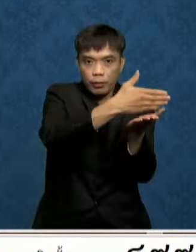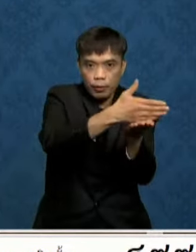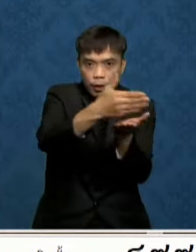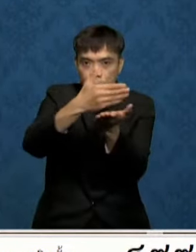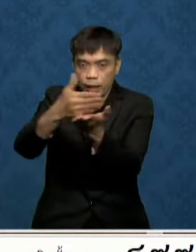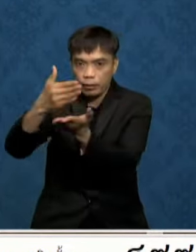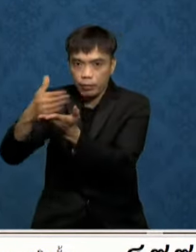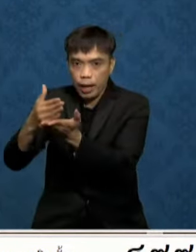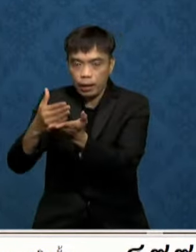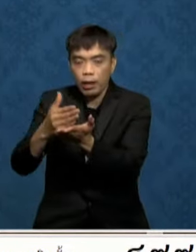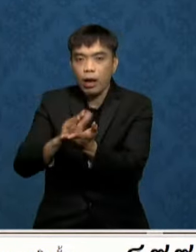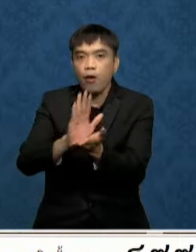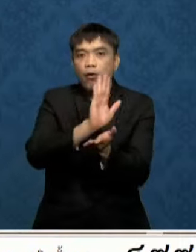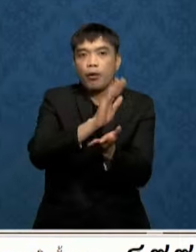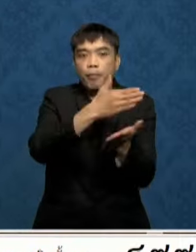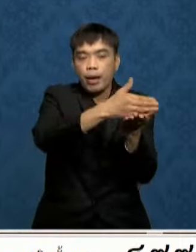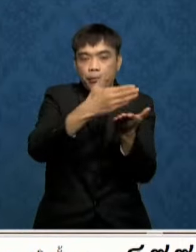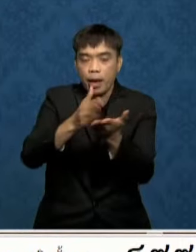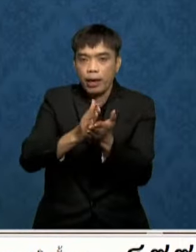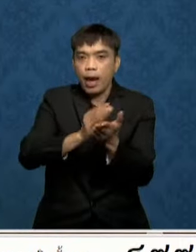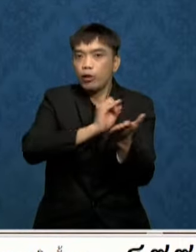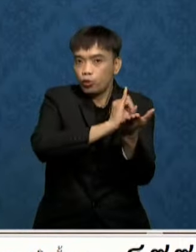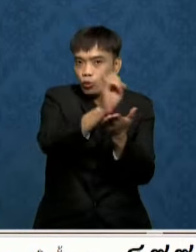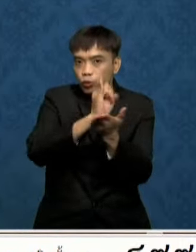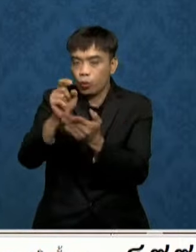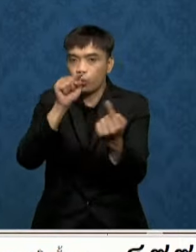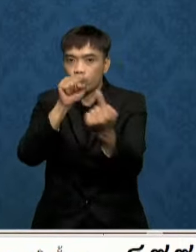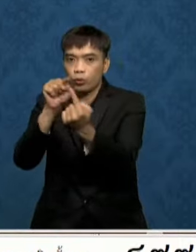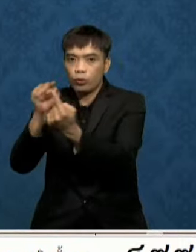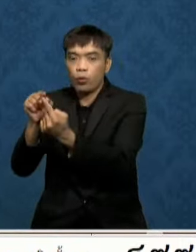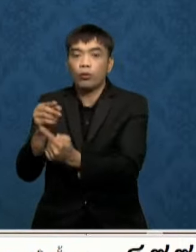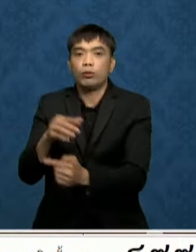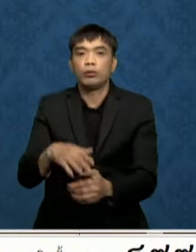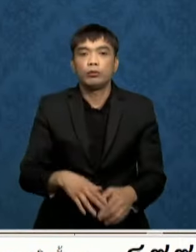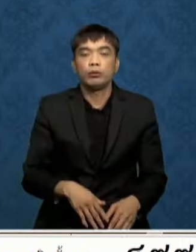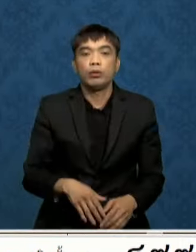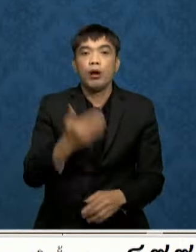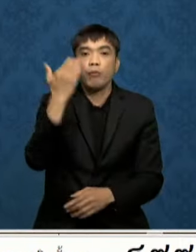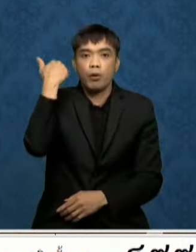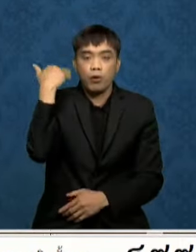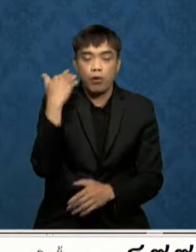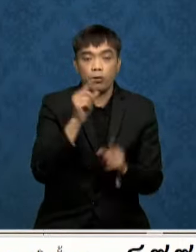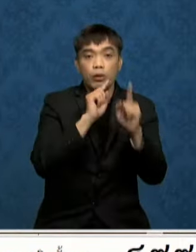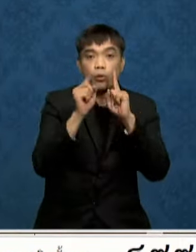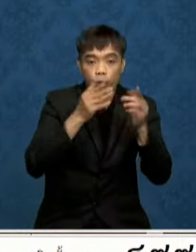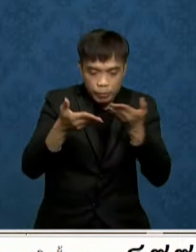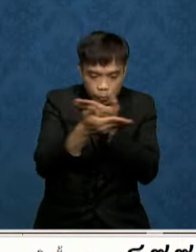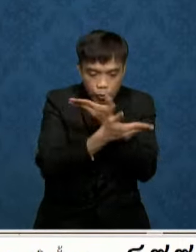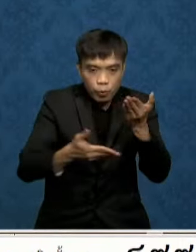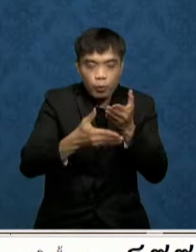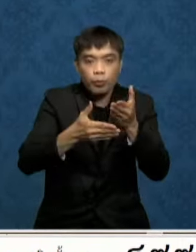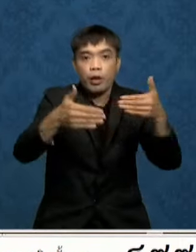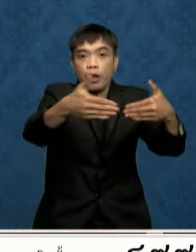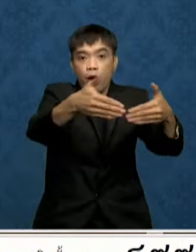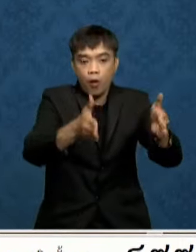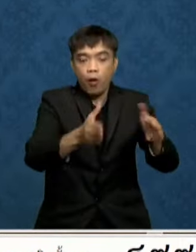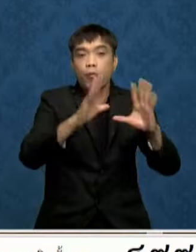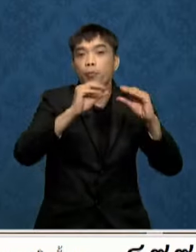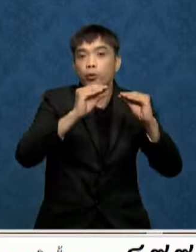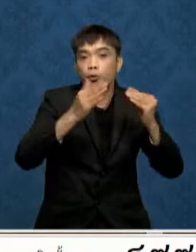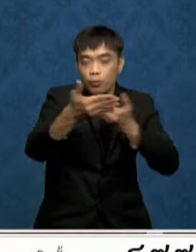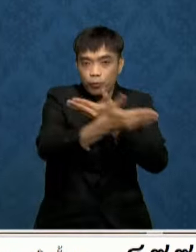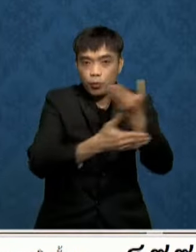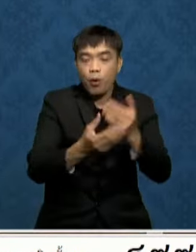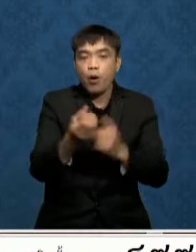ทำผิดกฎหมายอีกรอบนึงค่ะก่อนหน้านี้มีการชี้แจงในห้องงบประมาณว่าทำไมถึงคิดว่ารายจ่ายของ